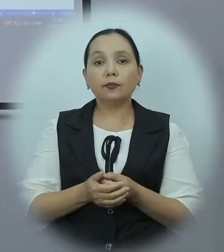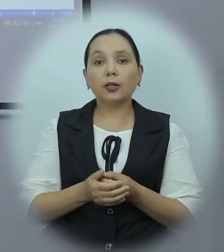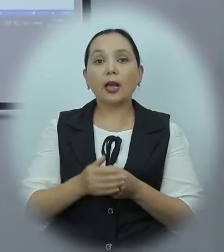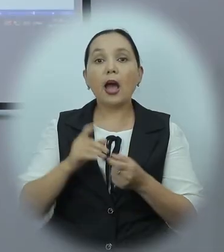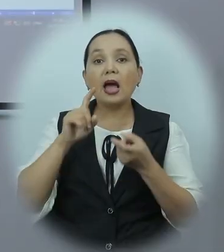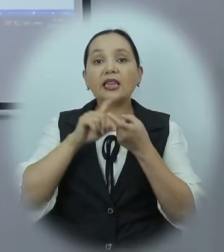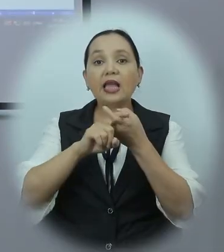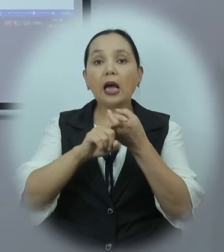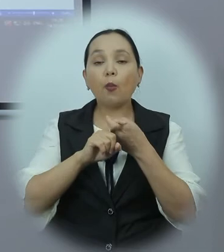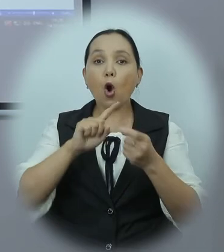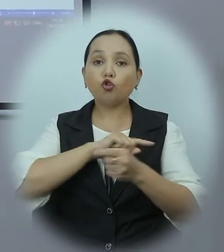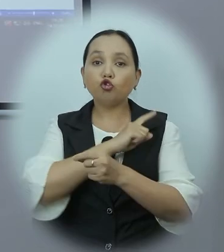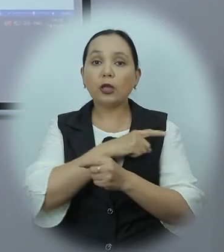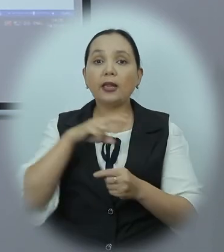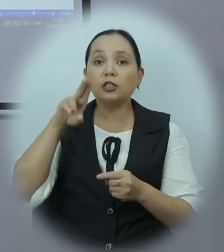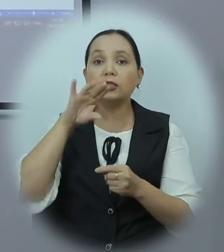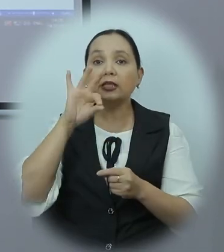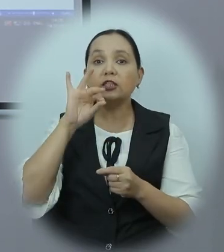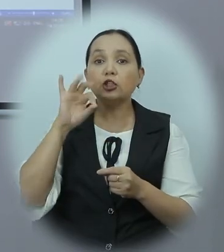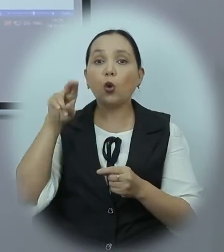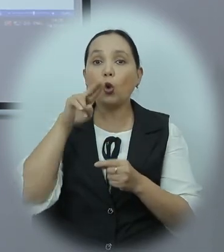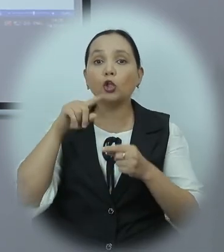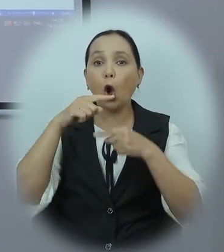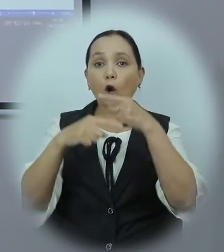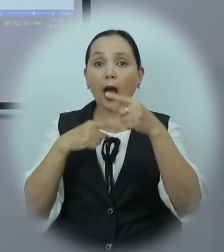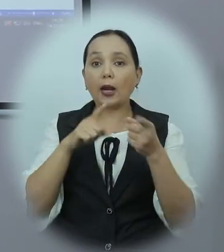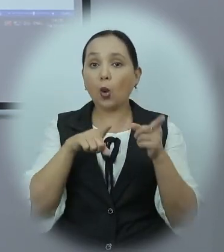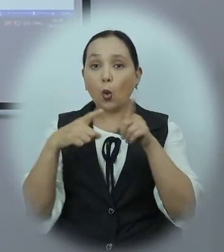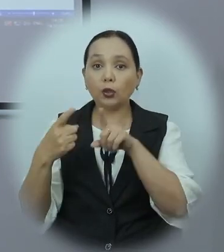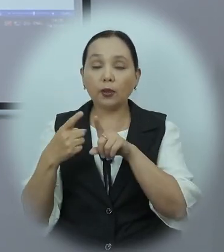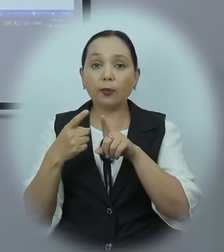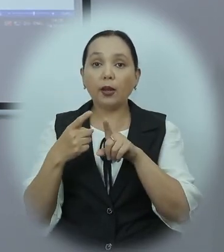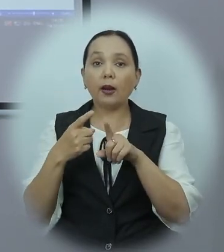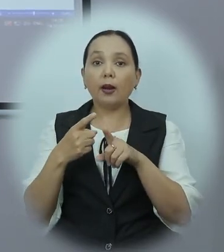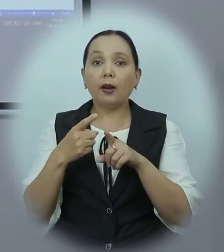Tarmoq kuchlanishi diod orqali o'tib, qizdirish elementiga borgan vaqtda